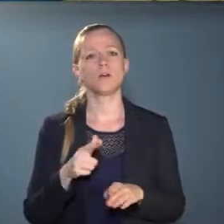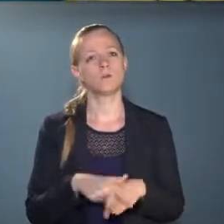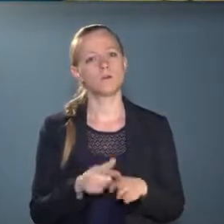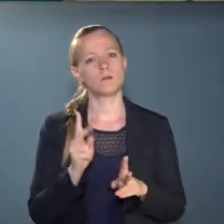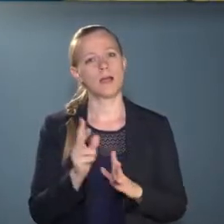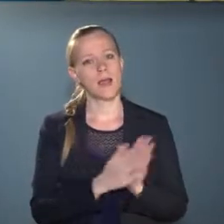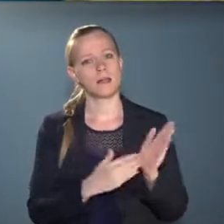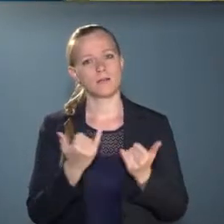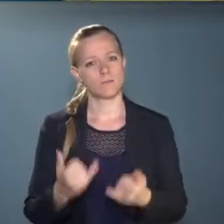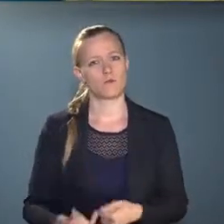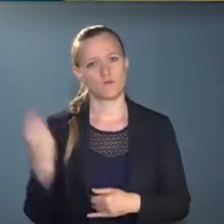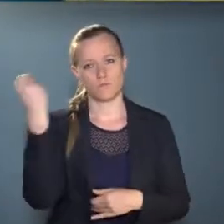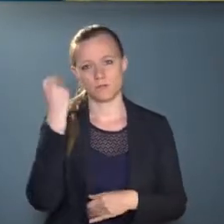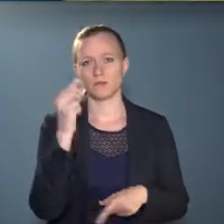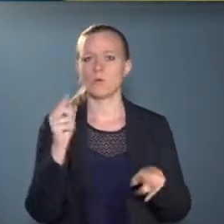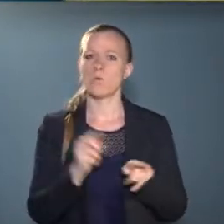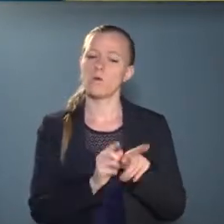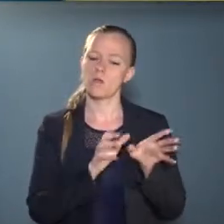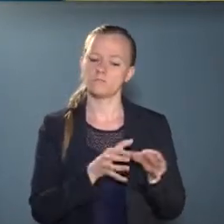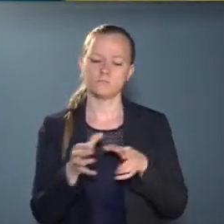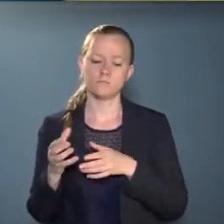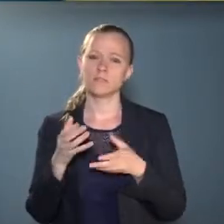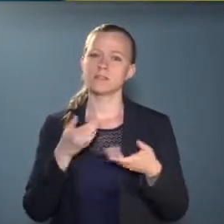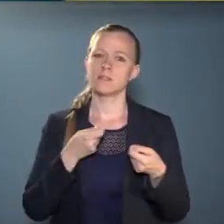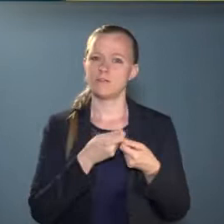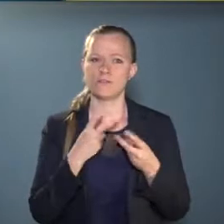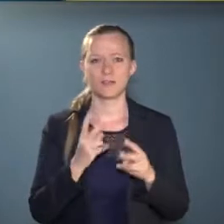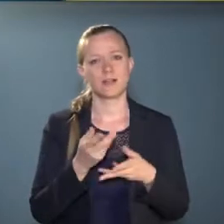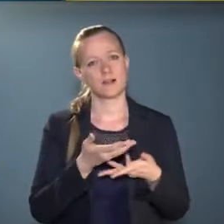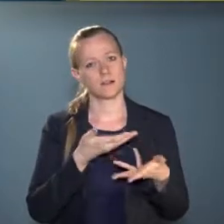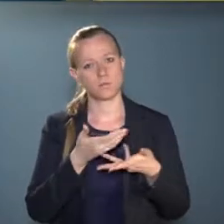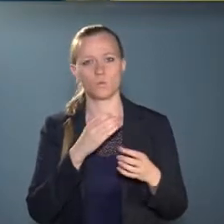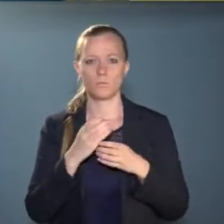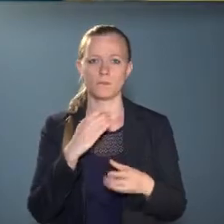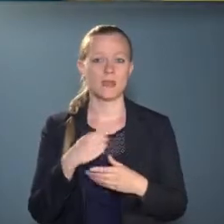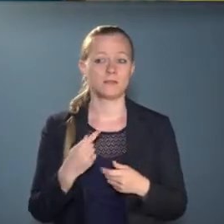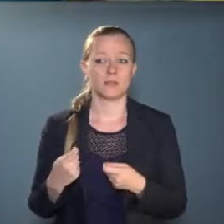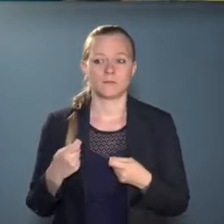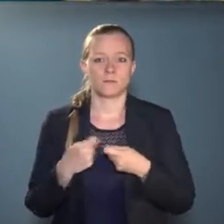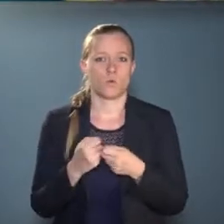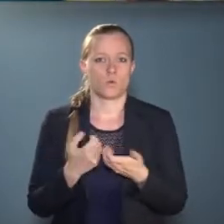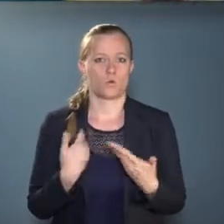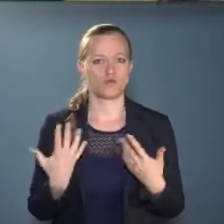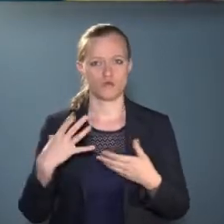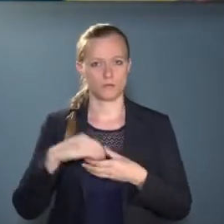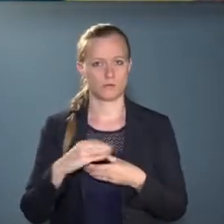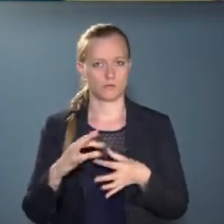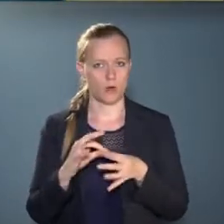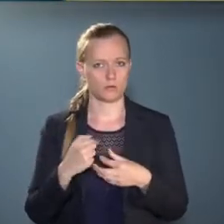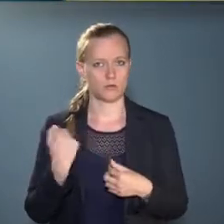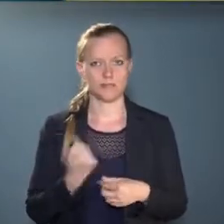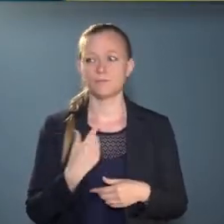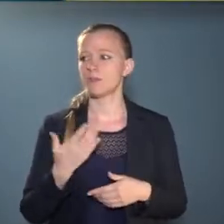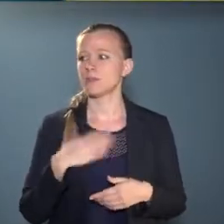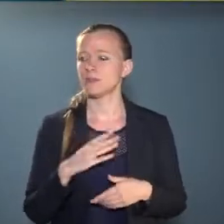megtanulni, és olyan szeretekkel kezdtünk kommunikálni, akivel eddig nem tettük, hisz nem tartott szorosan a profilunkba, de azt